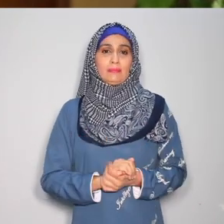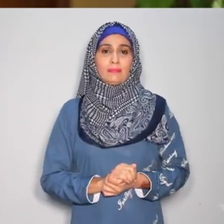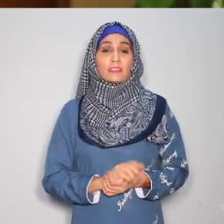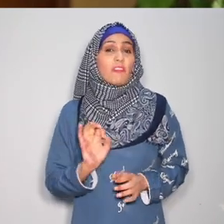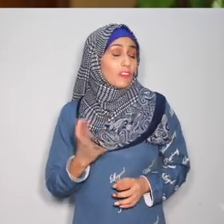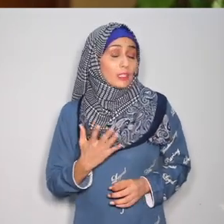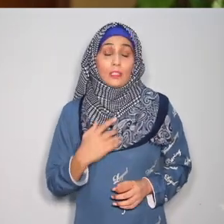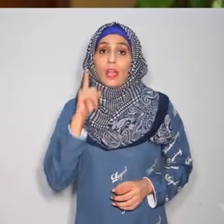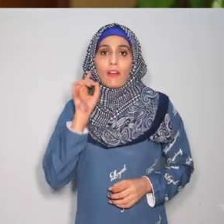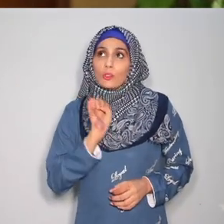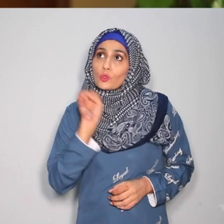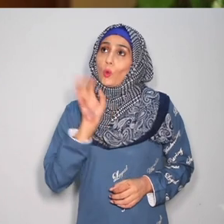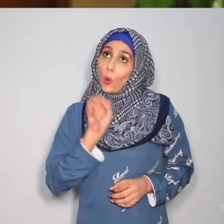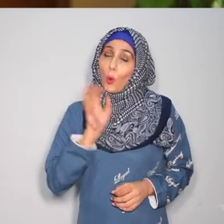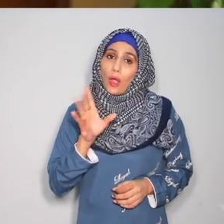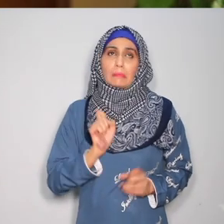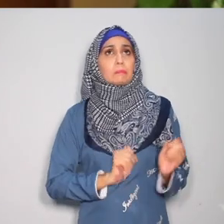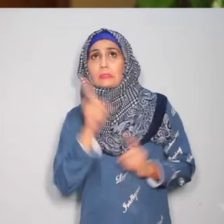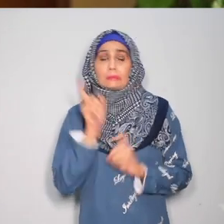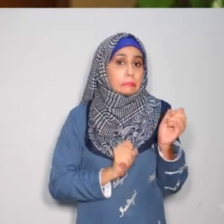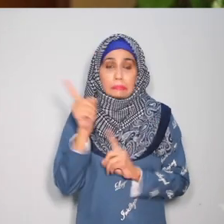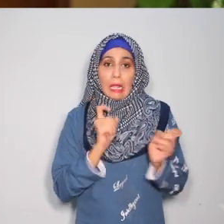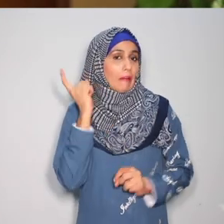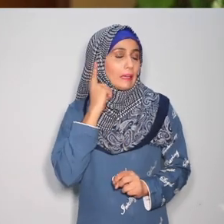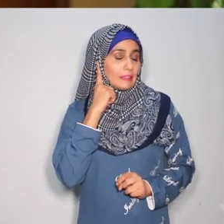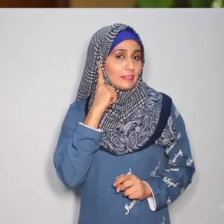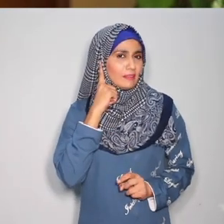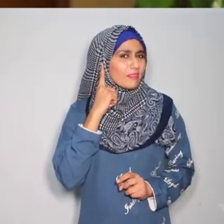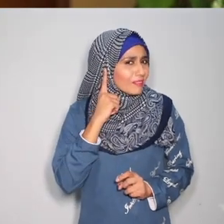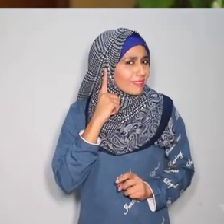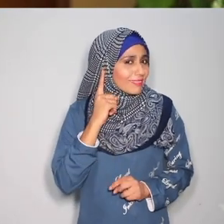जाना पड़े, क्योंकि इतना शोर मचाते हैं, पटाखे फोड़ते हैं।